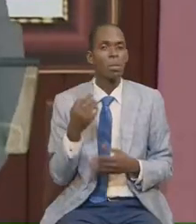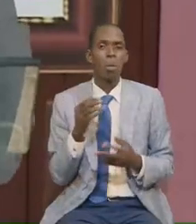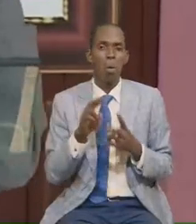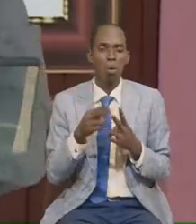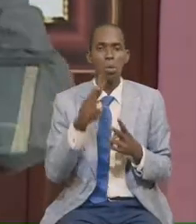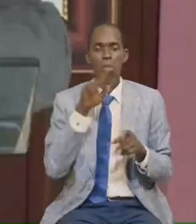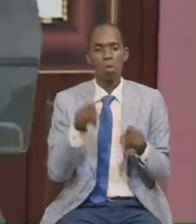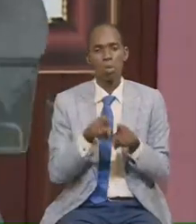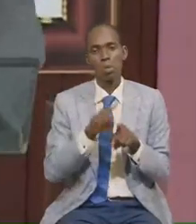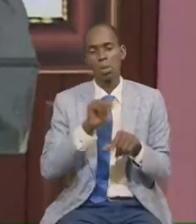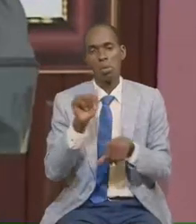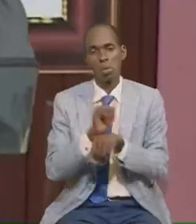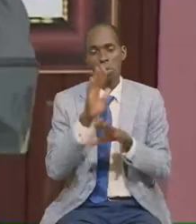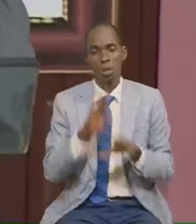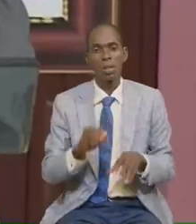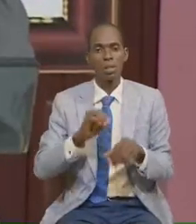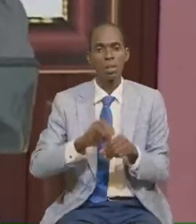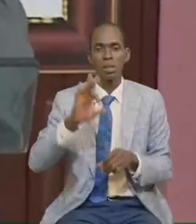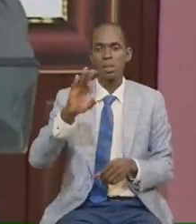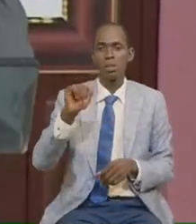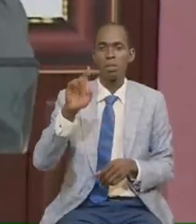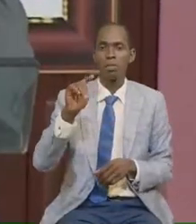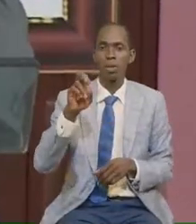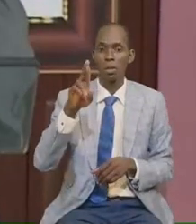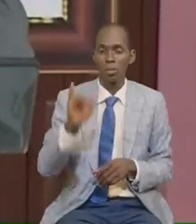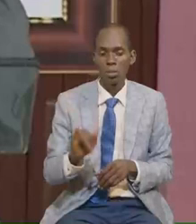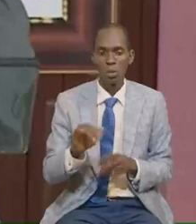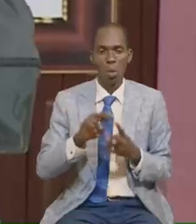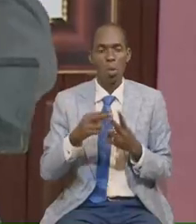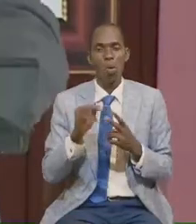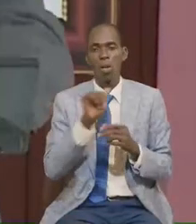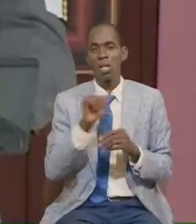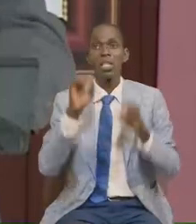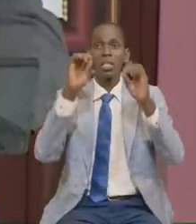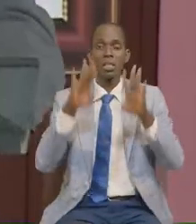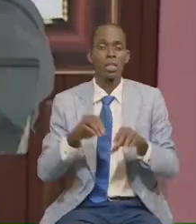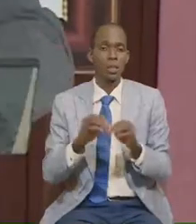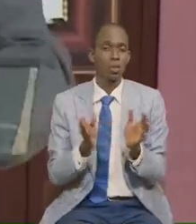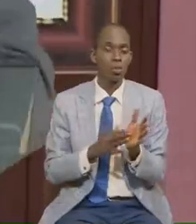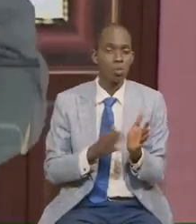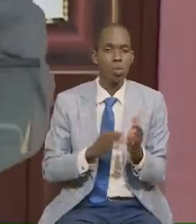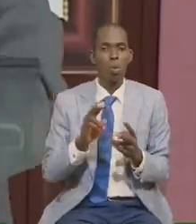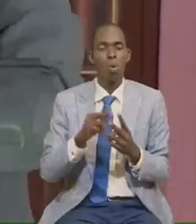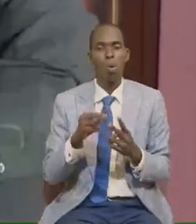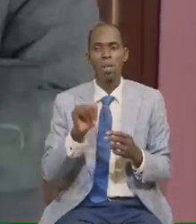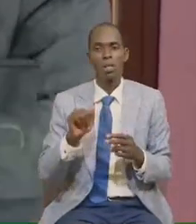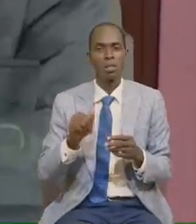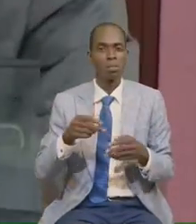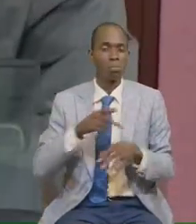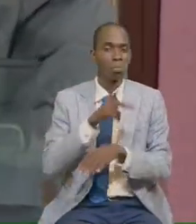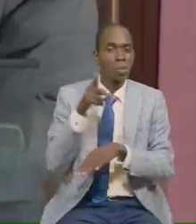un ouvrier dans une usine un enseignant dans une école un propriétaire propre propriétaire